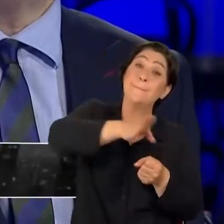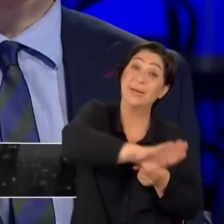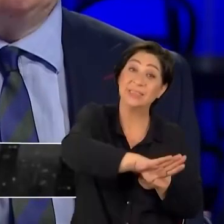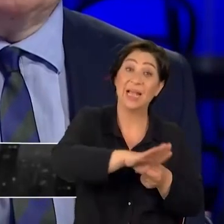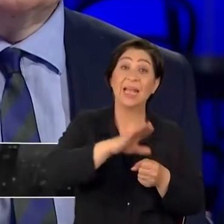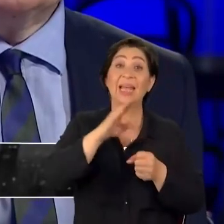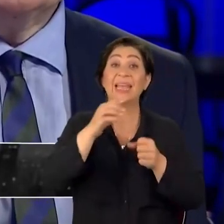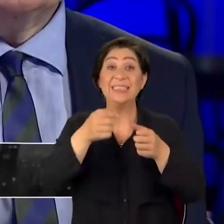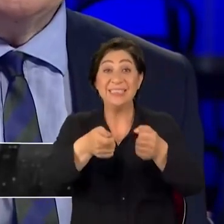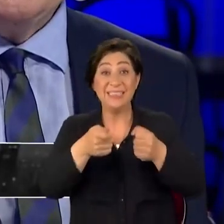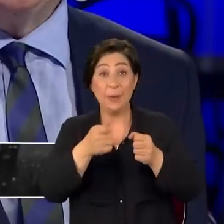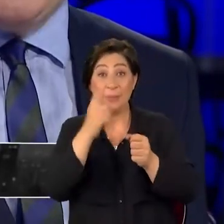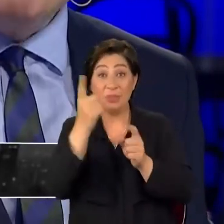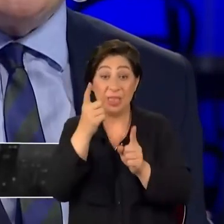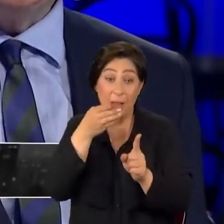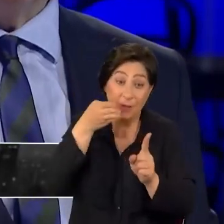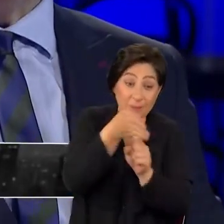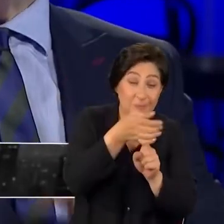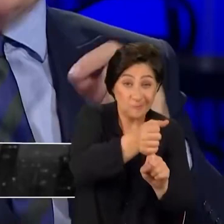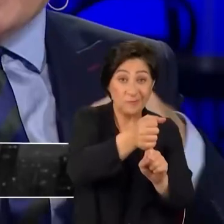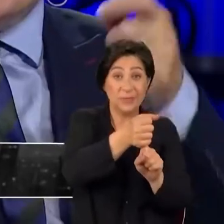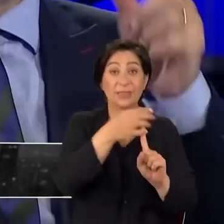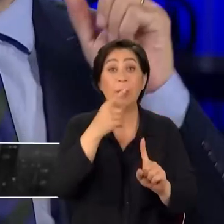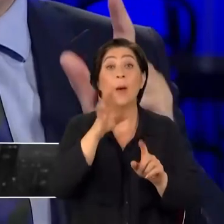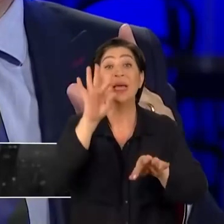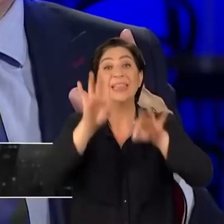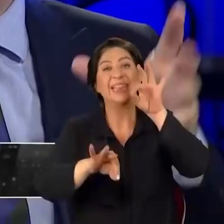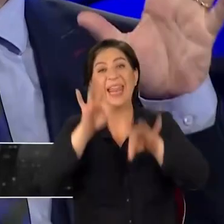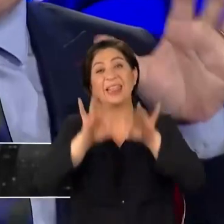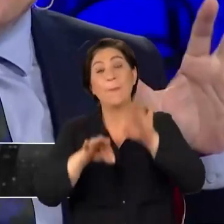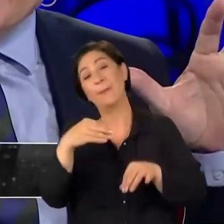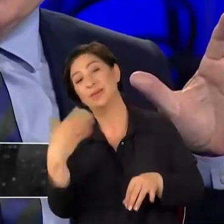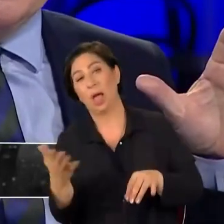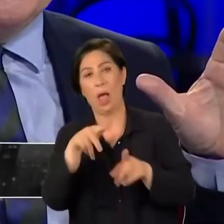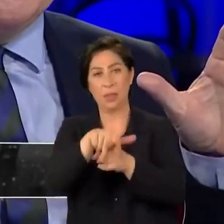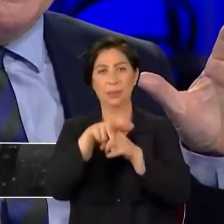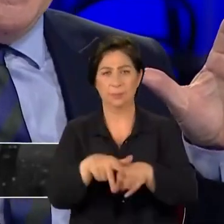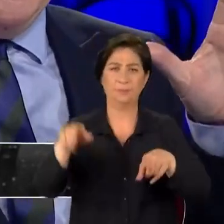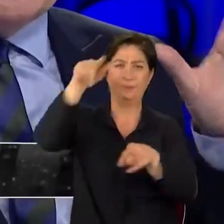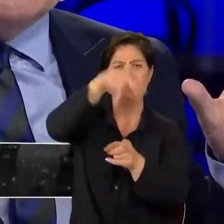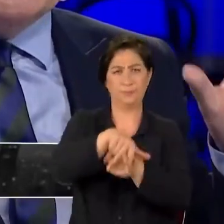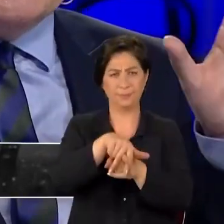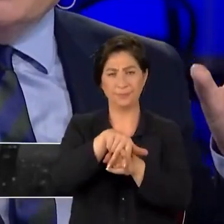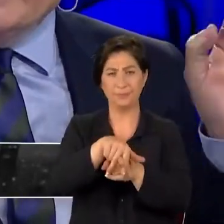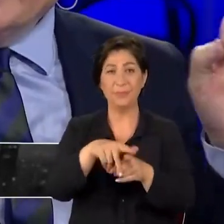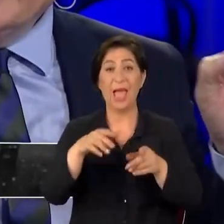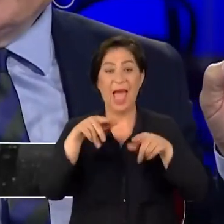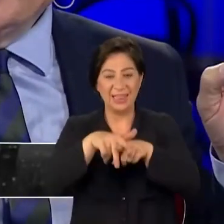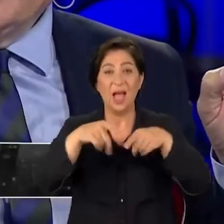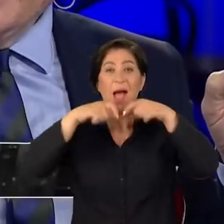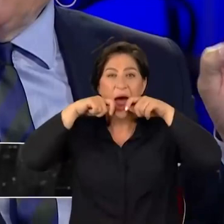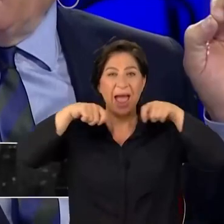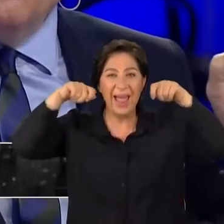şeyi müdahale etmektir. Ama denetlemek başkadır. Ata bindiniz. Atın